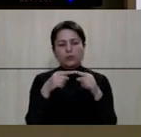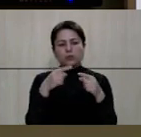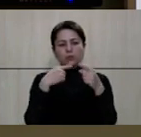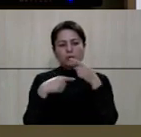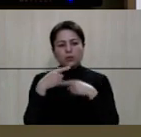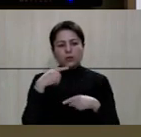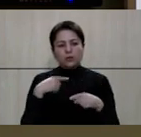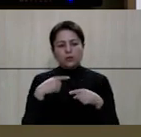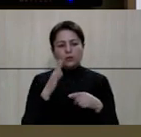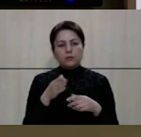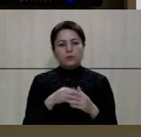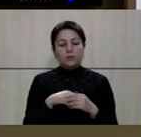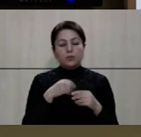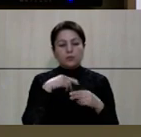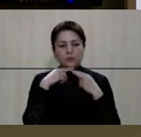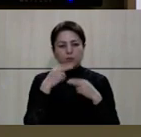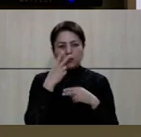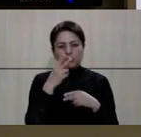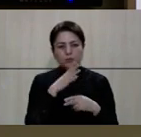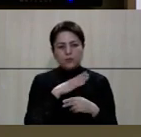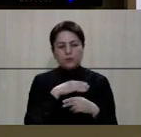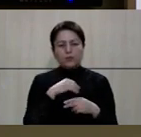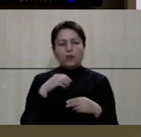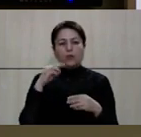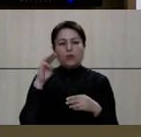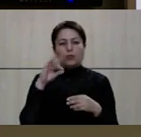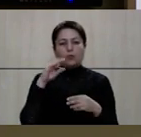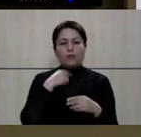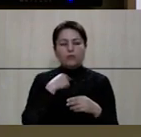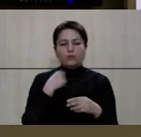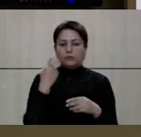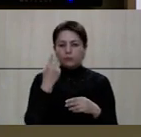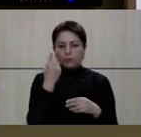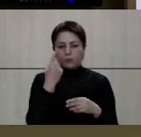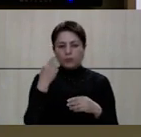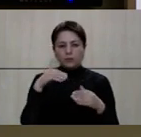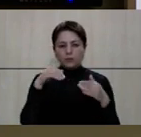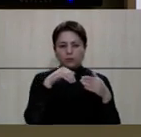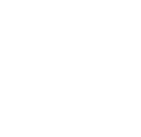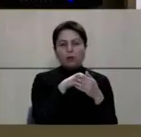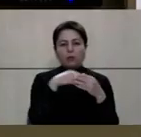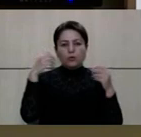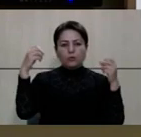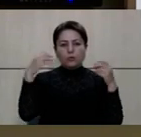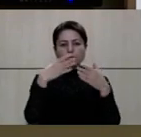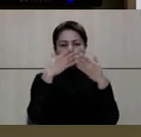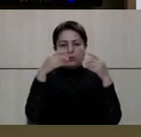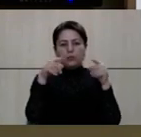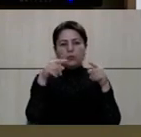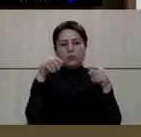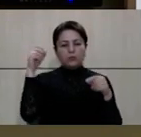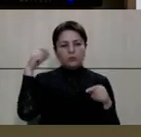mumkin. E'tibor berib qarasangiz, tovush biron bir narsa buyumga borib urganda xuddi yorug'lik